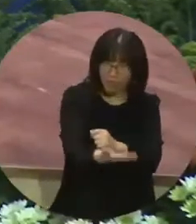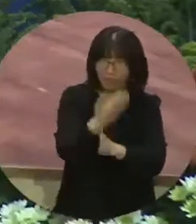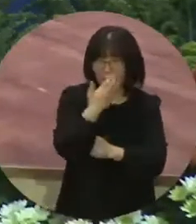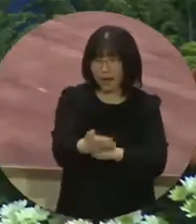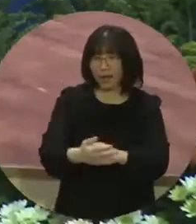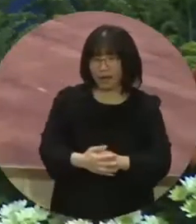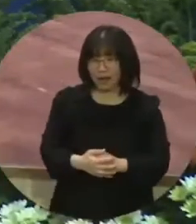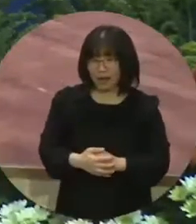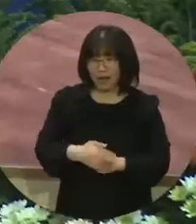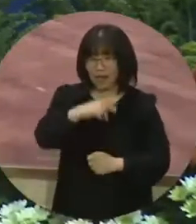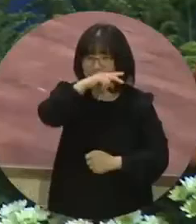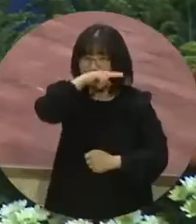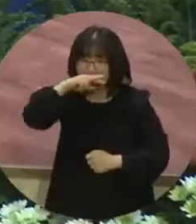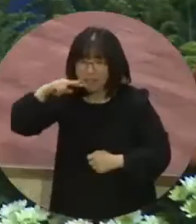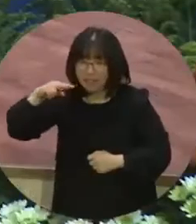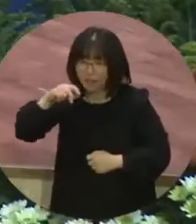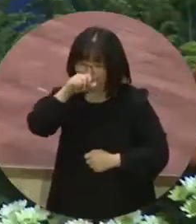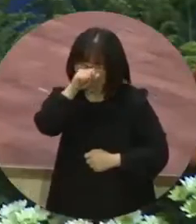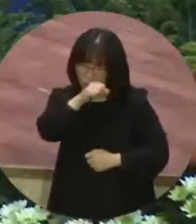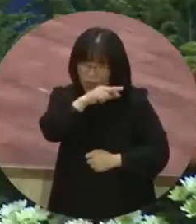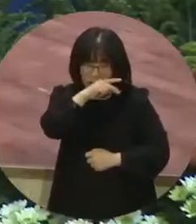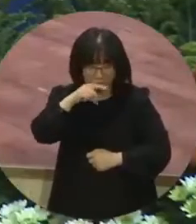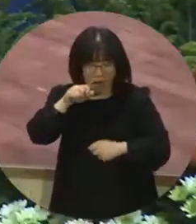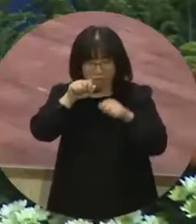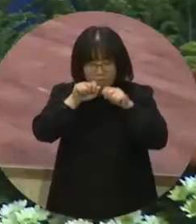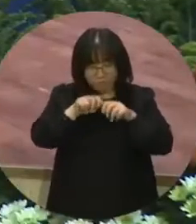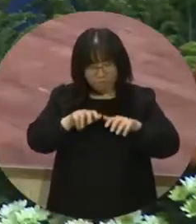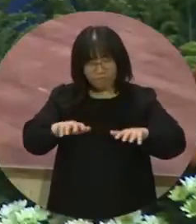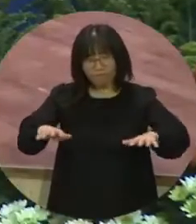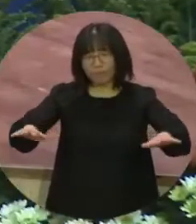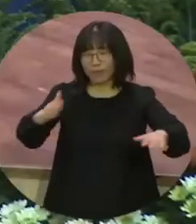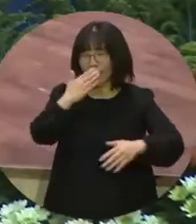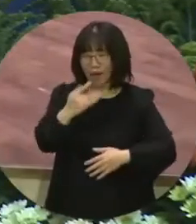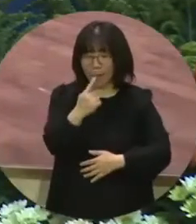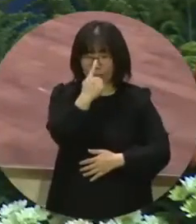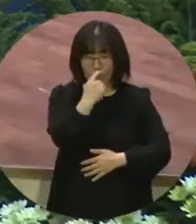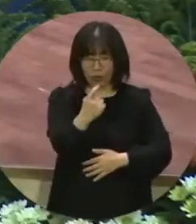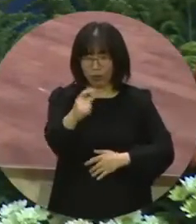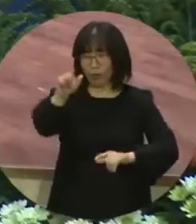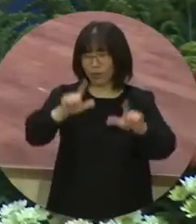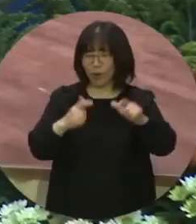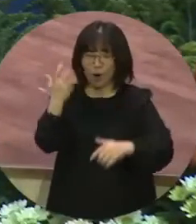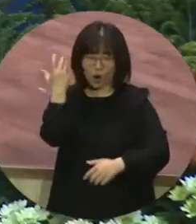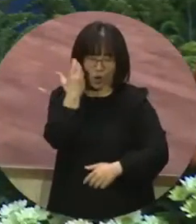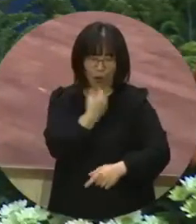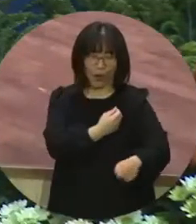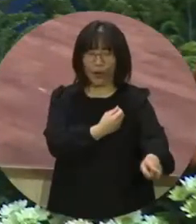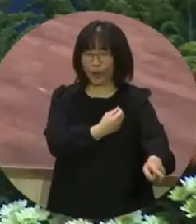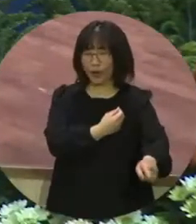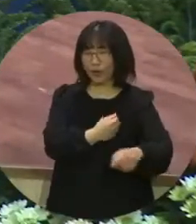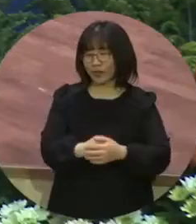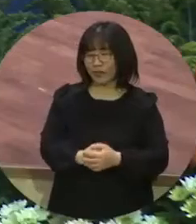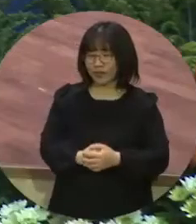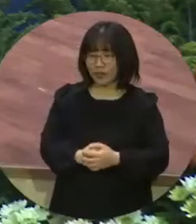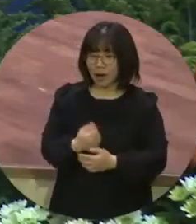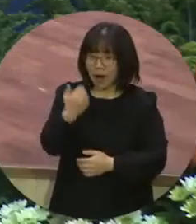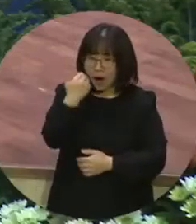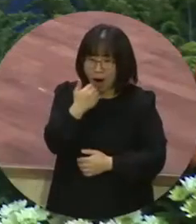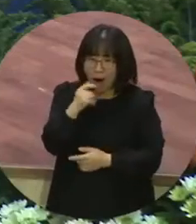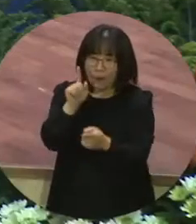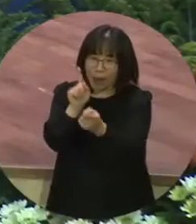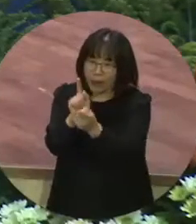입혀요. 향기 내. 야, 예수님 다르네. 멋있어요. 매력 있어요. 자꾸 만나고